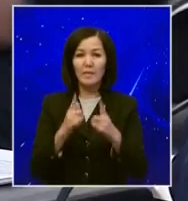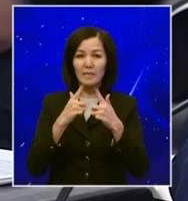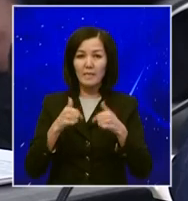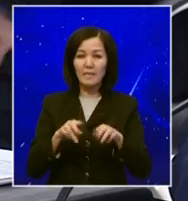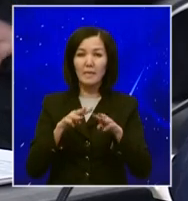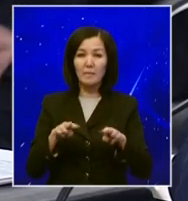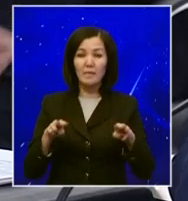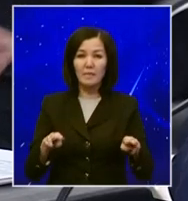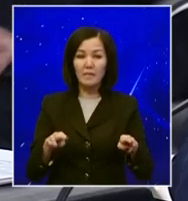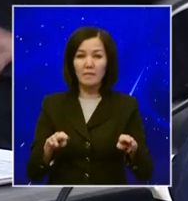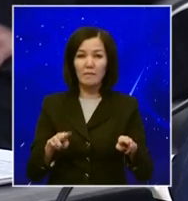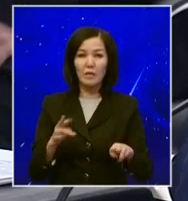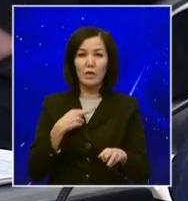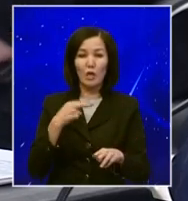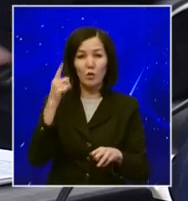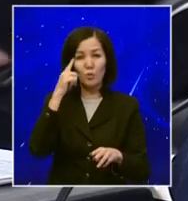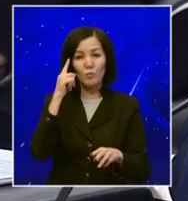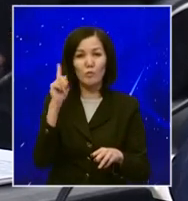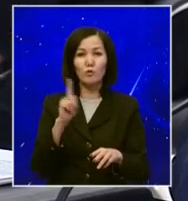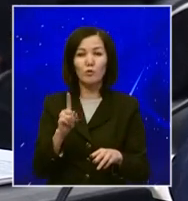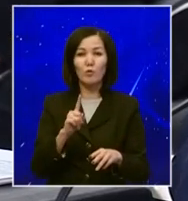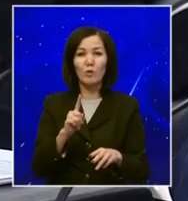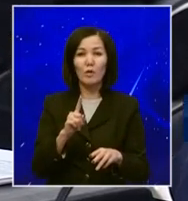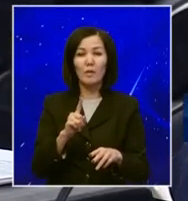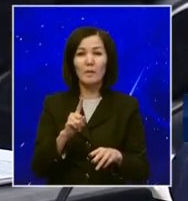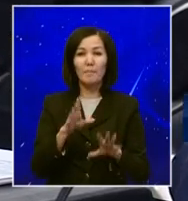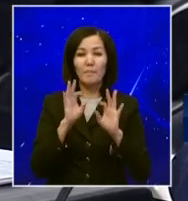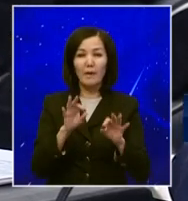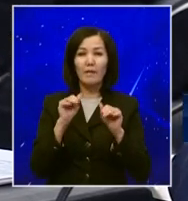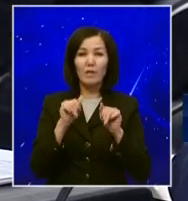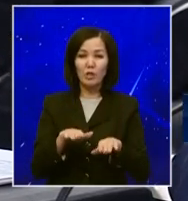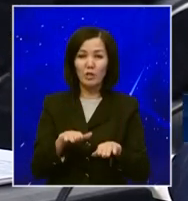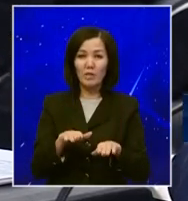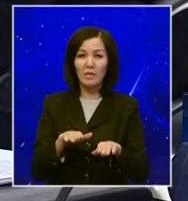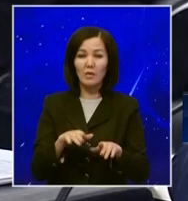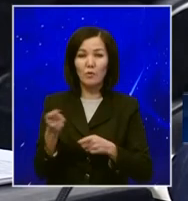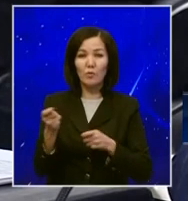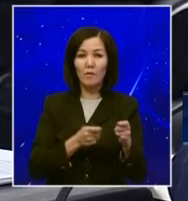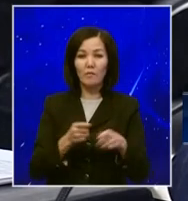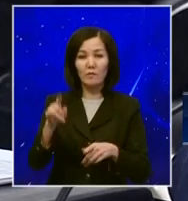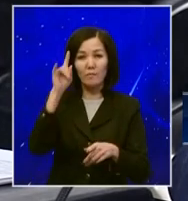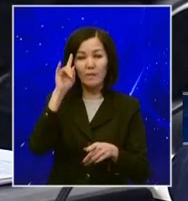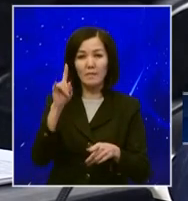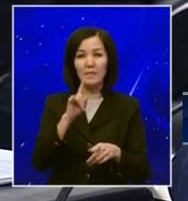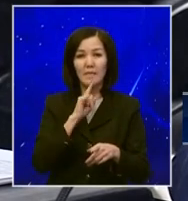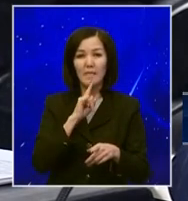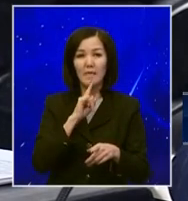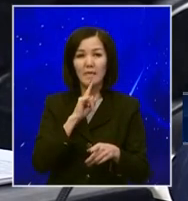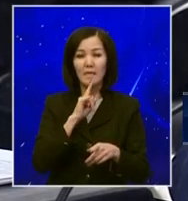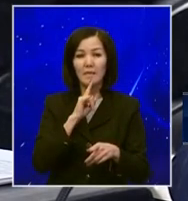министерства, я считаю, что это своевременное было принятое решение руководством страны, когда в одни